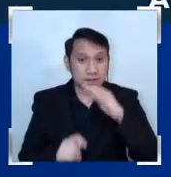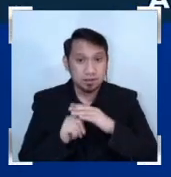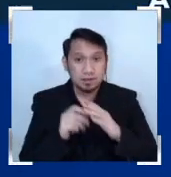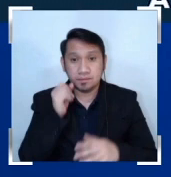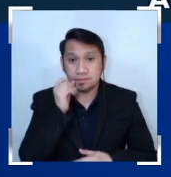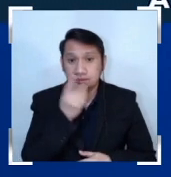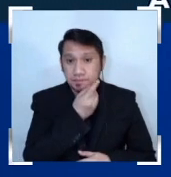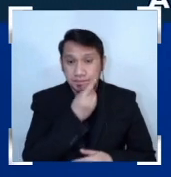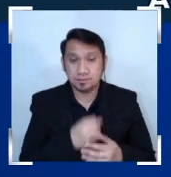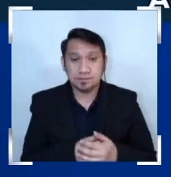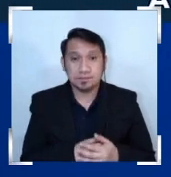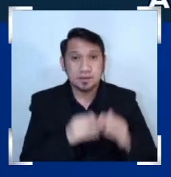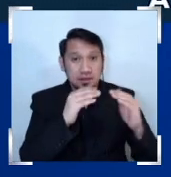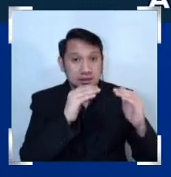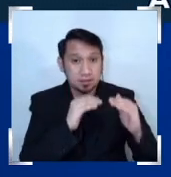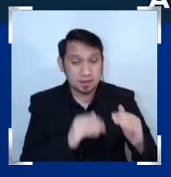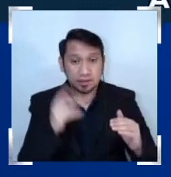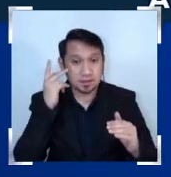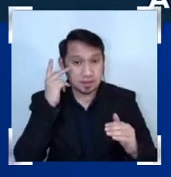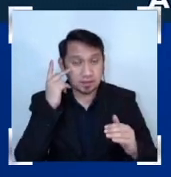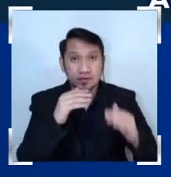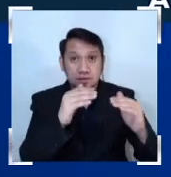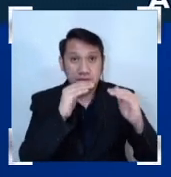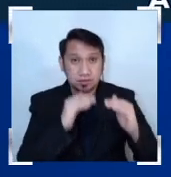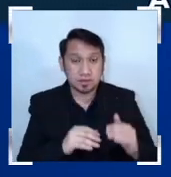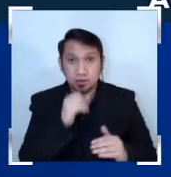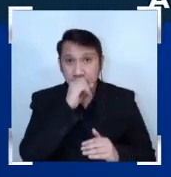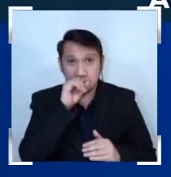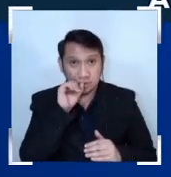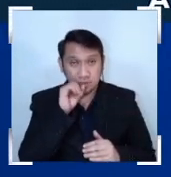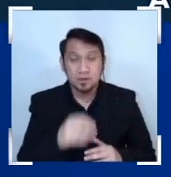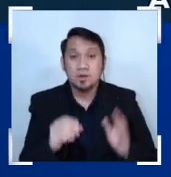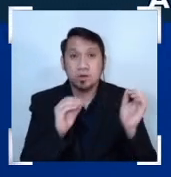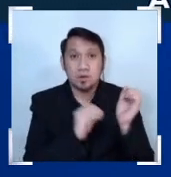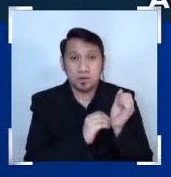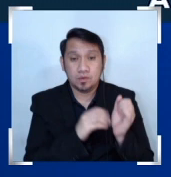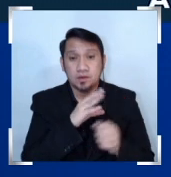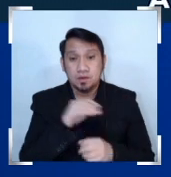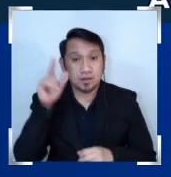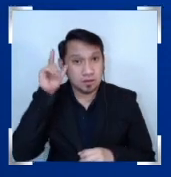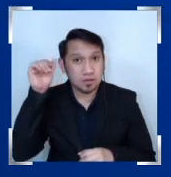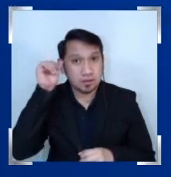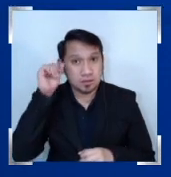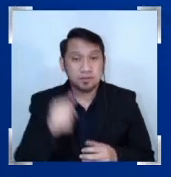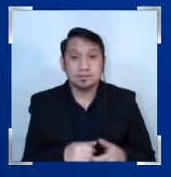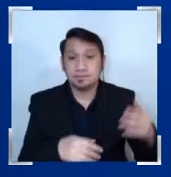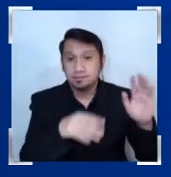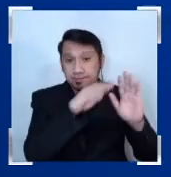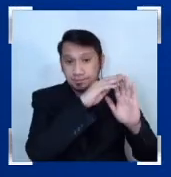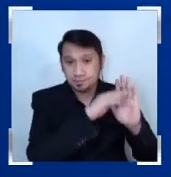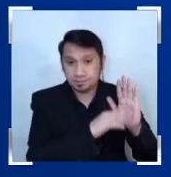si Senador Kiko Pangilinan, Senate President Tito Soto, Doc Willie Ong, Congressman Lito Atienza, Manny